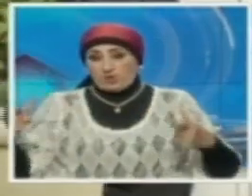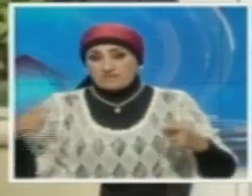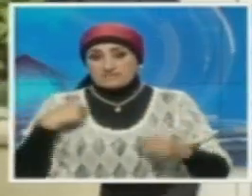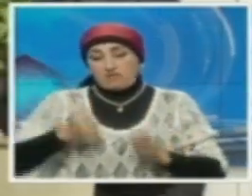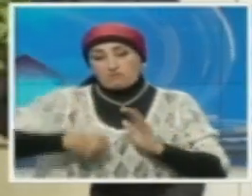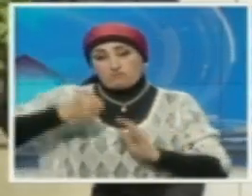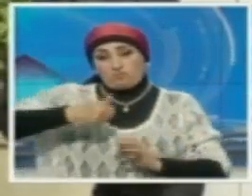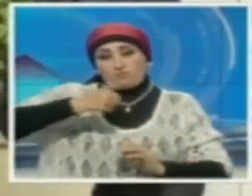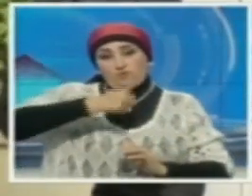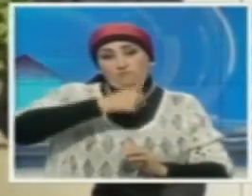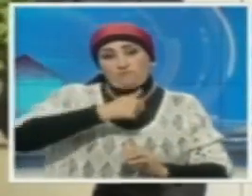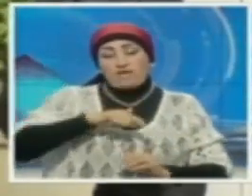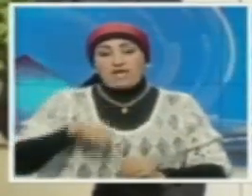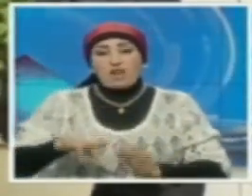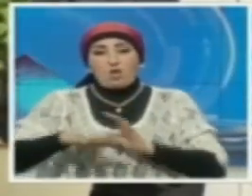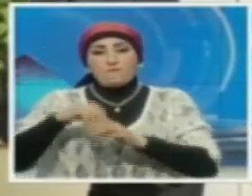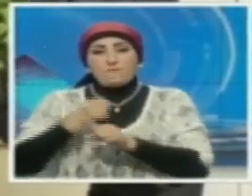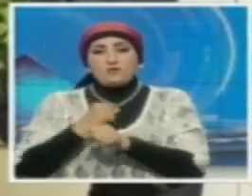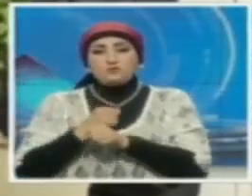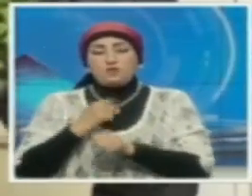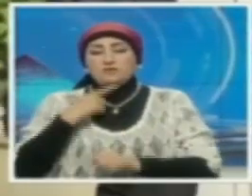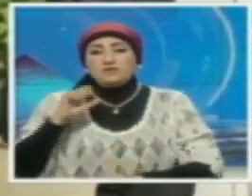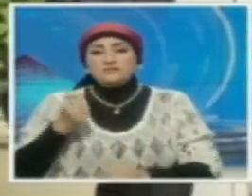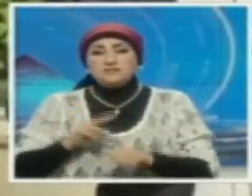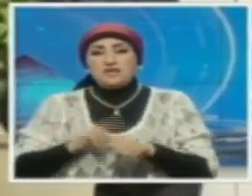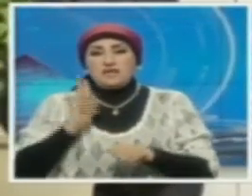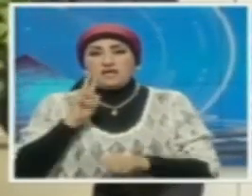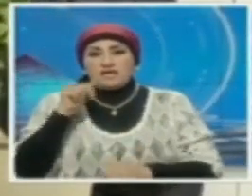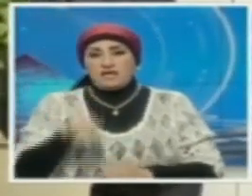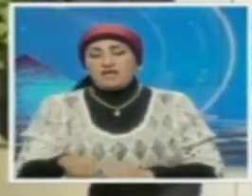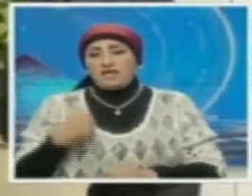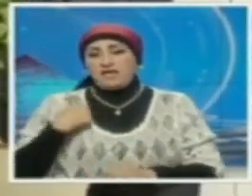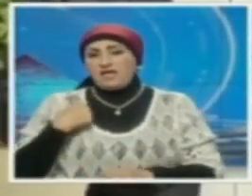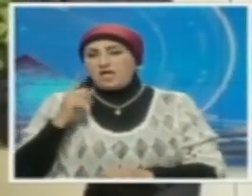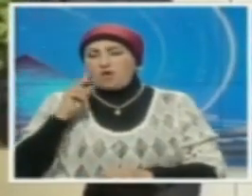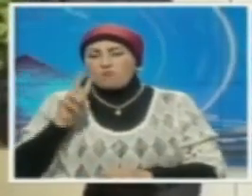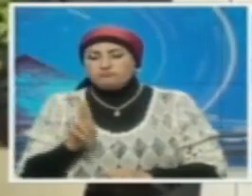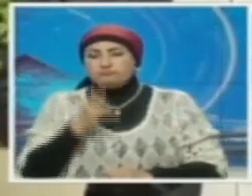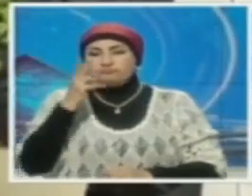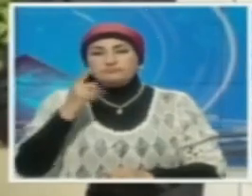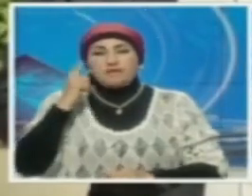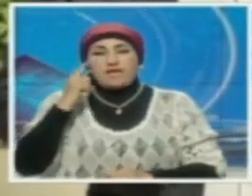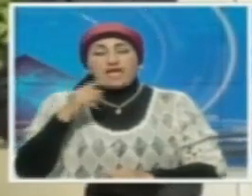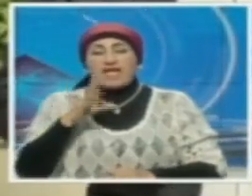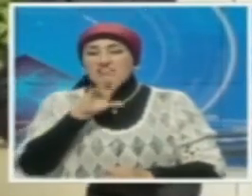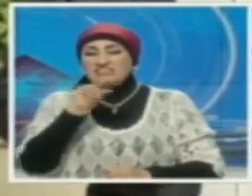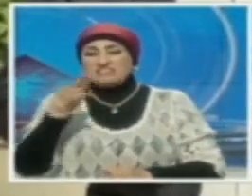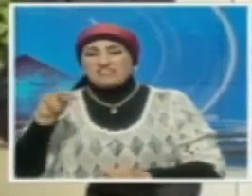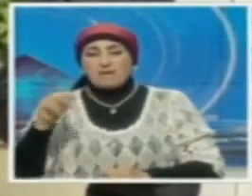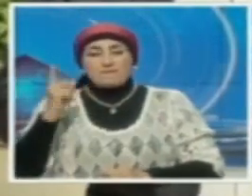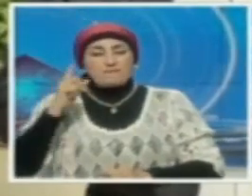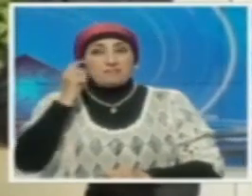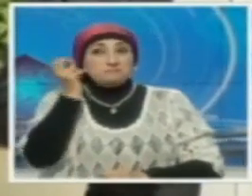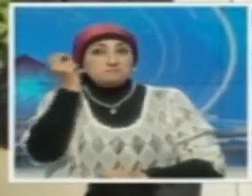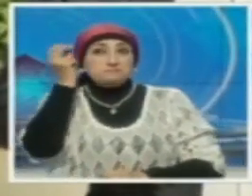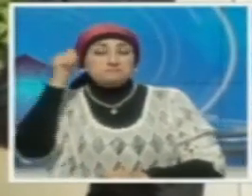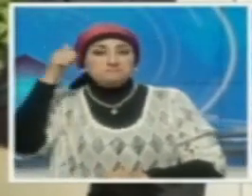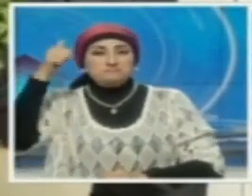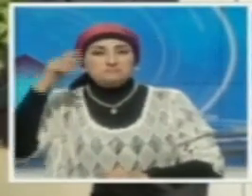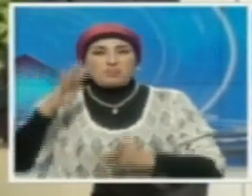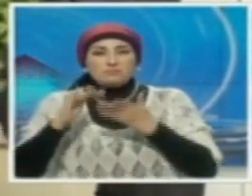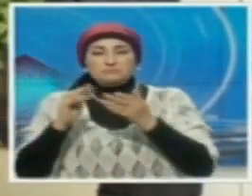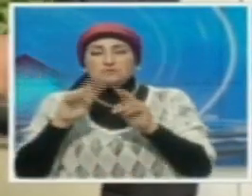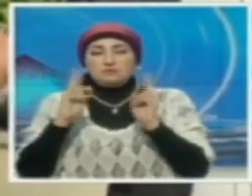الفائزون من اصحاب المشروعات الخضراء الذكيه قدموا حلولا غير تقليديه غير نمطيه في مواجهه التغيرات المناخيه، لا